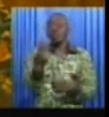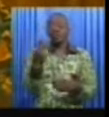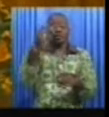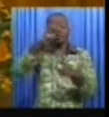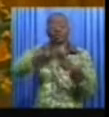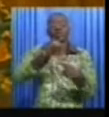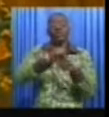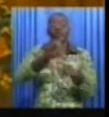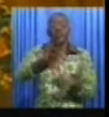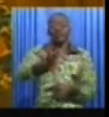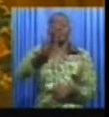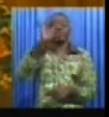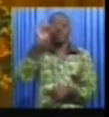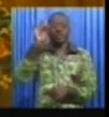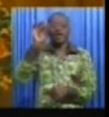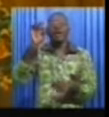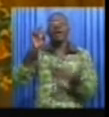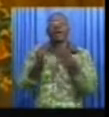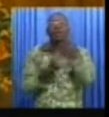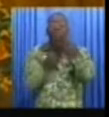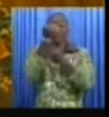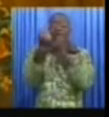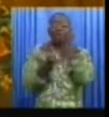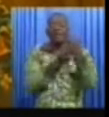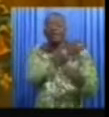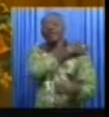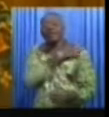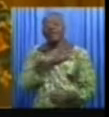choix en SVT et